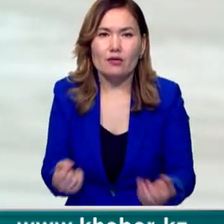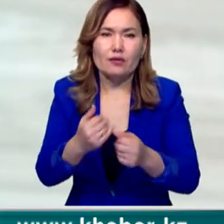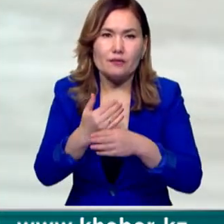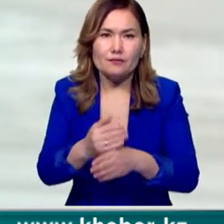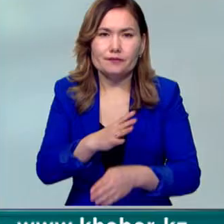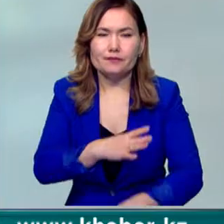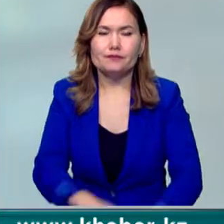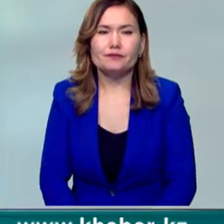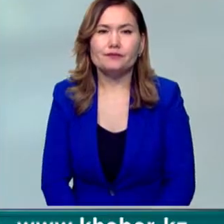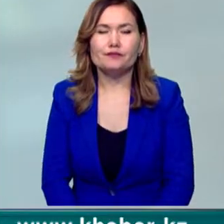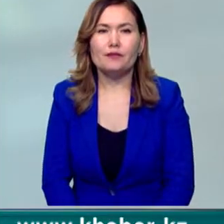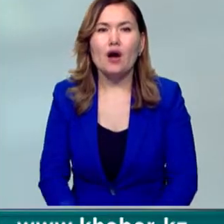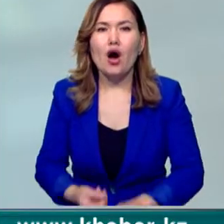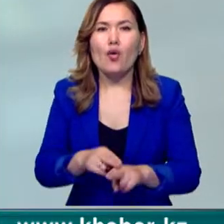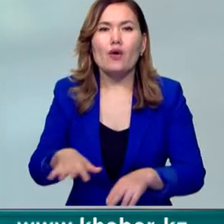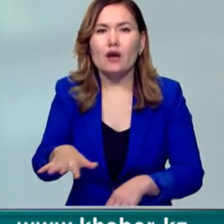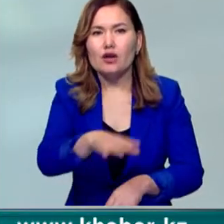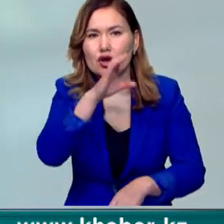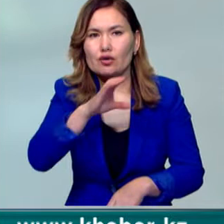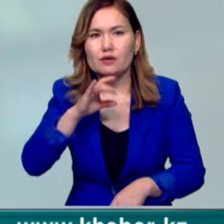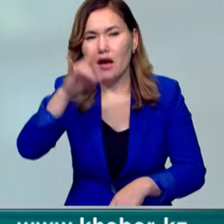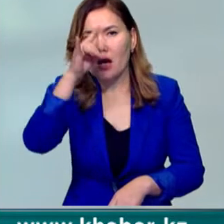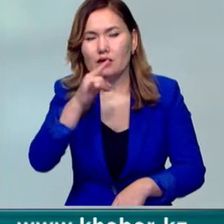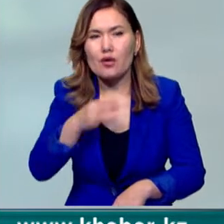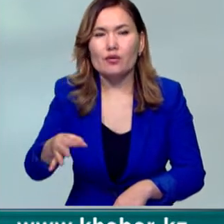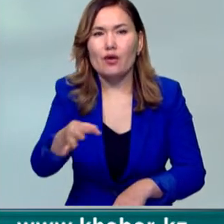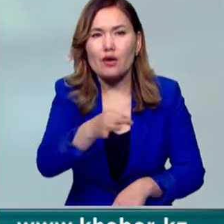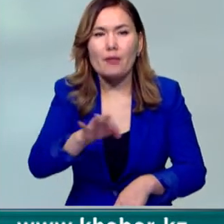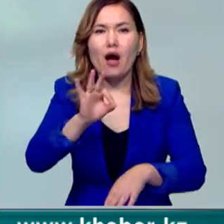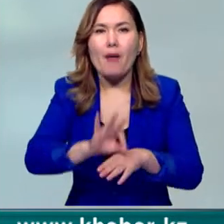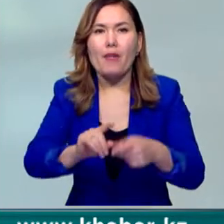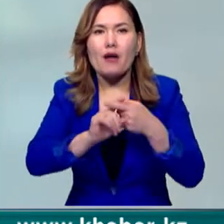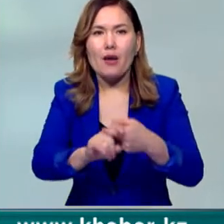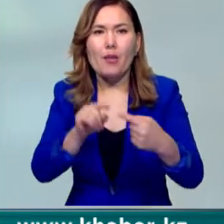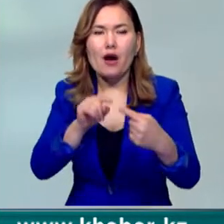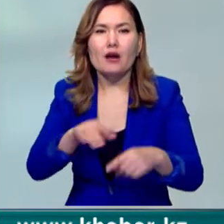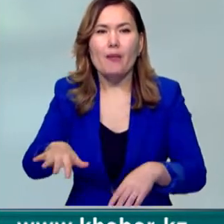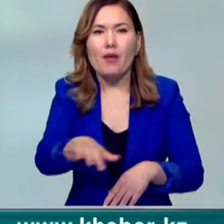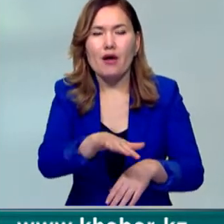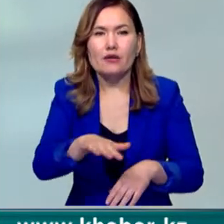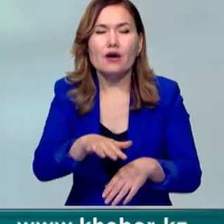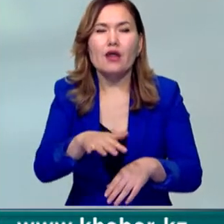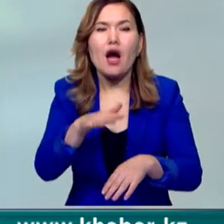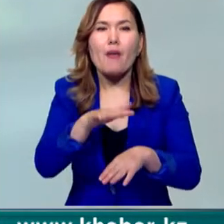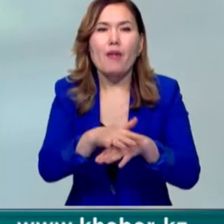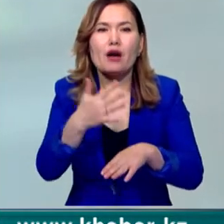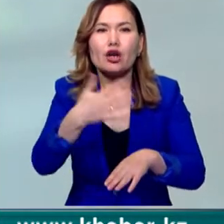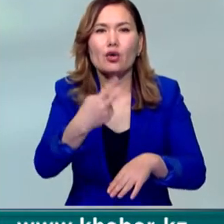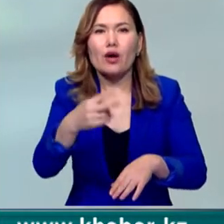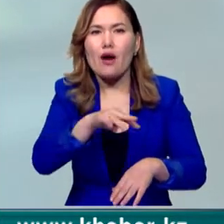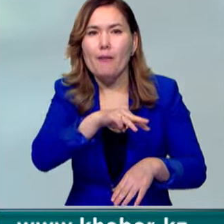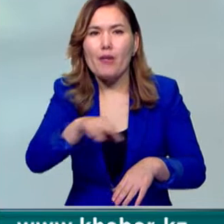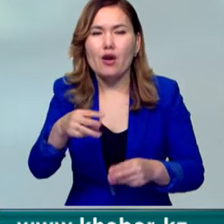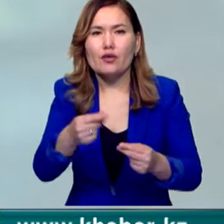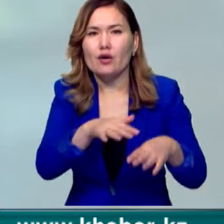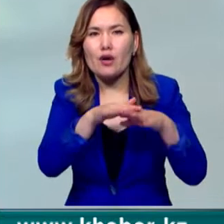шығарған. Дәл осы өңірде эпидемиологиялық маусымға қарсы өңір қазынасынан 52 миллион теңгеге